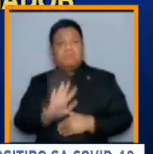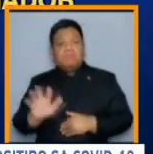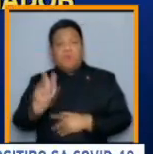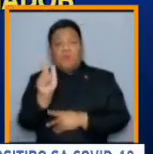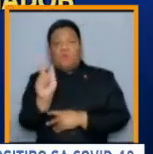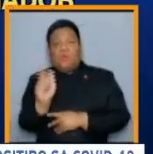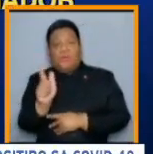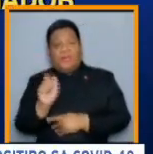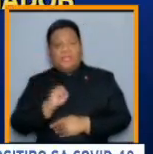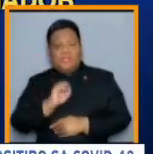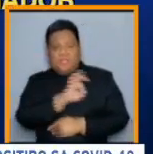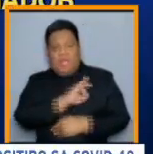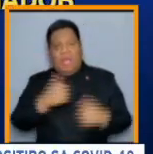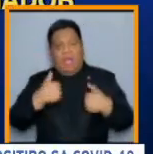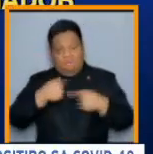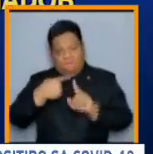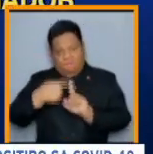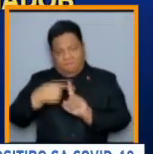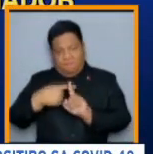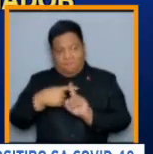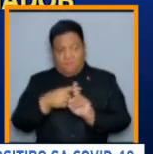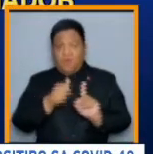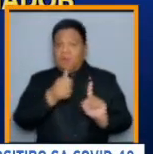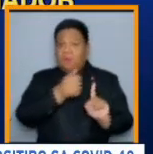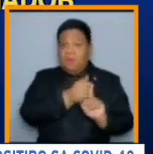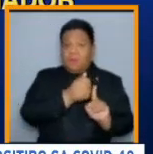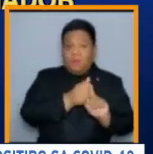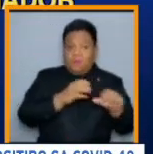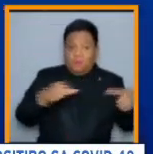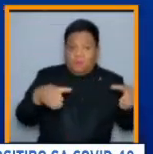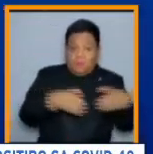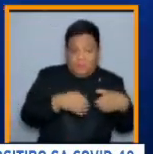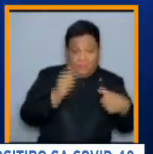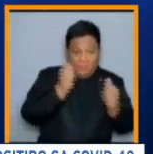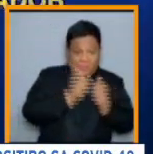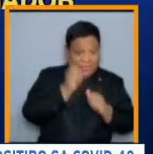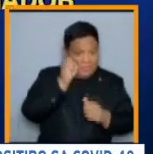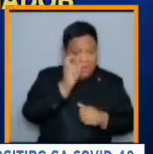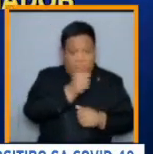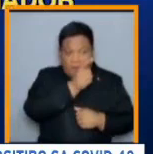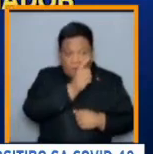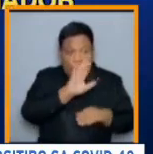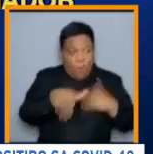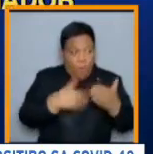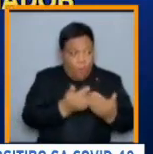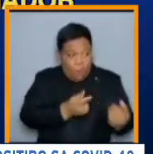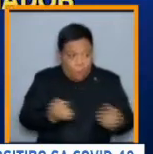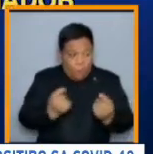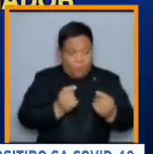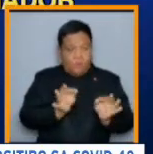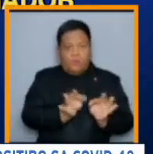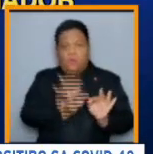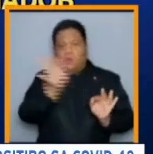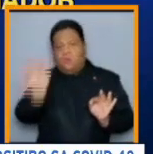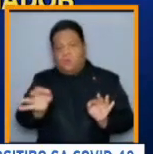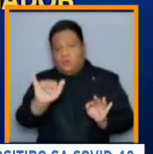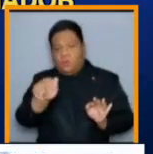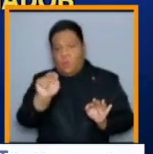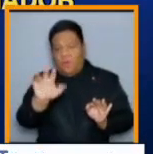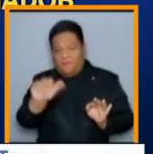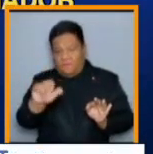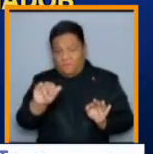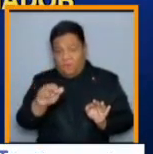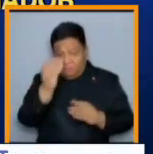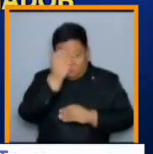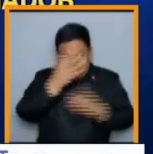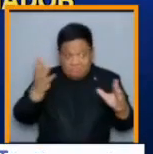na rin daw lahat ng aktibidad ng Uniteam hanggang January 15 at pinayuhan ng kanilang supporters na iwasan ang political